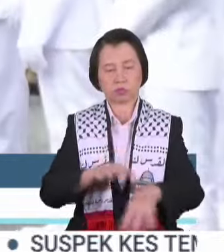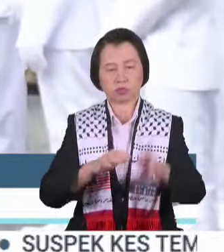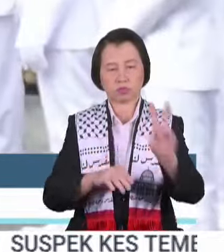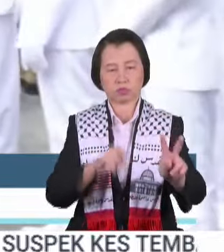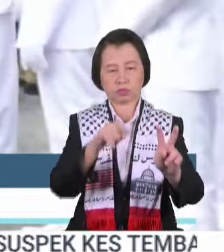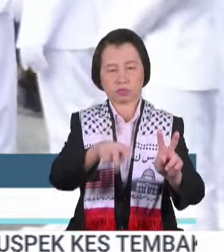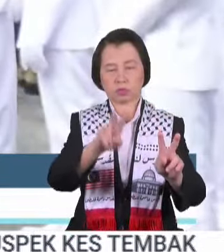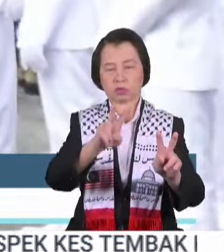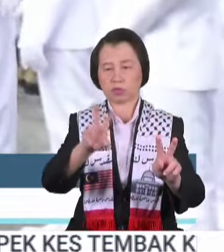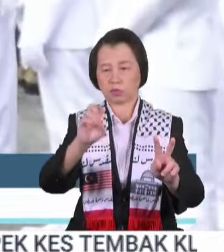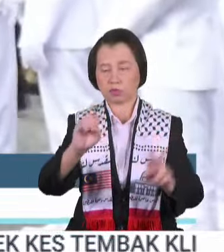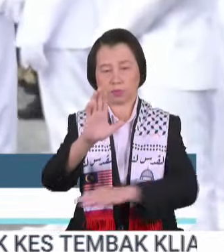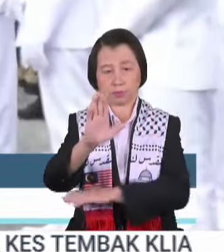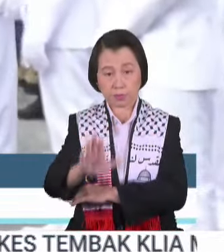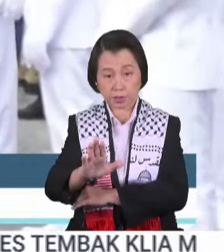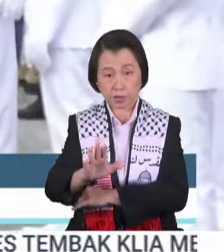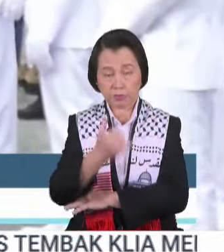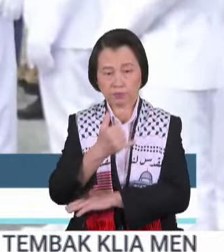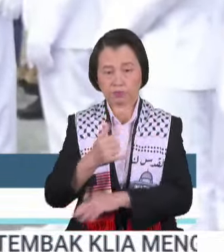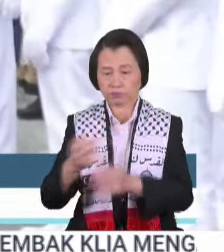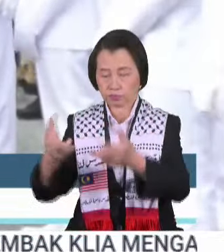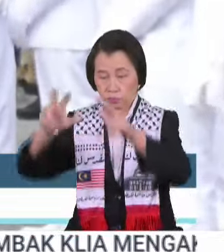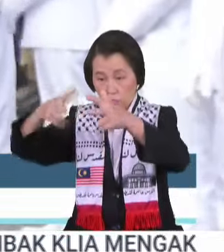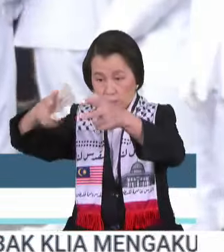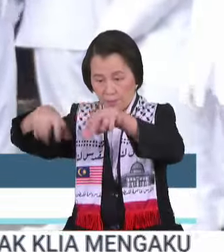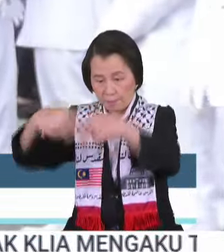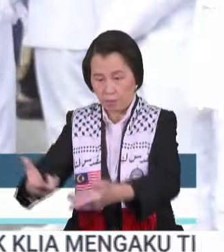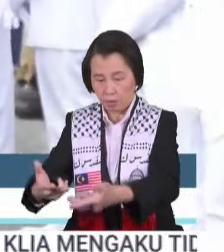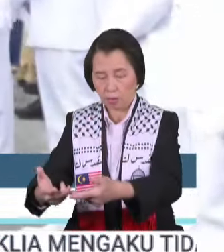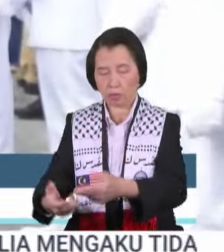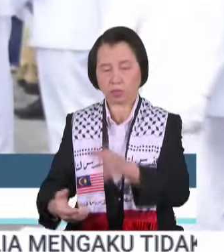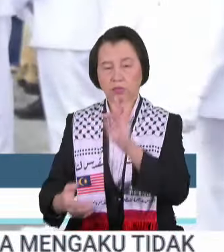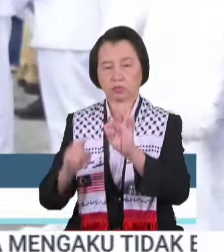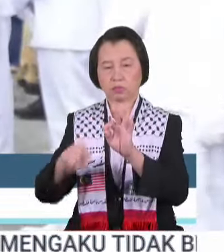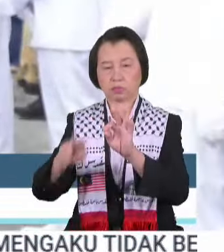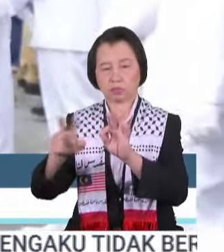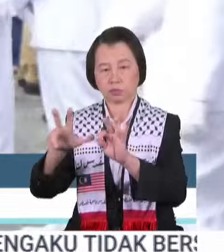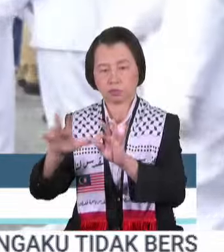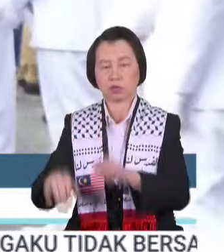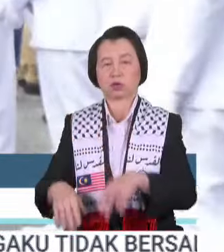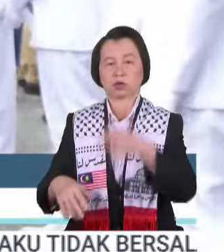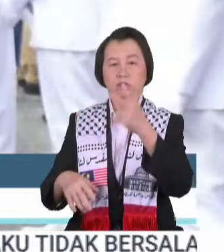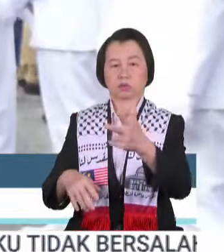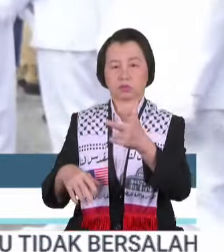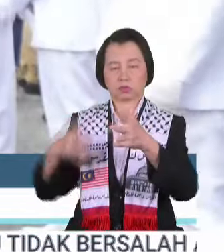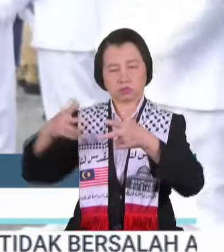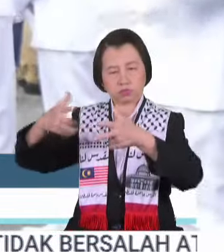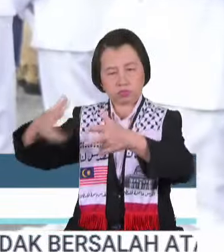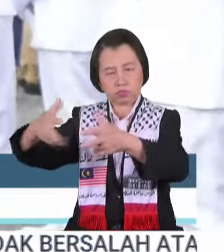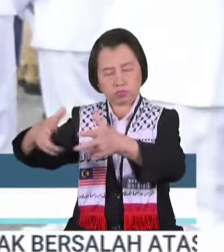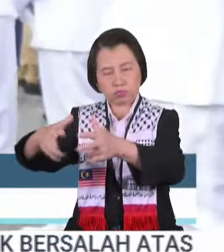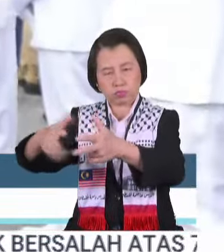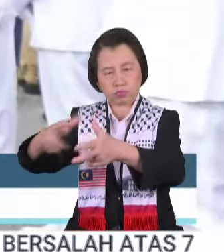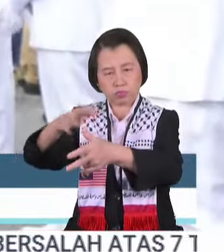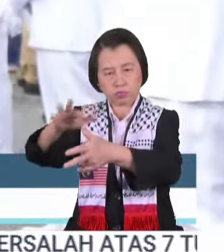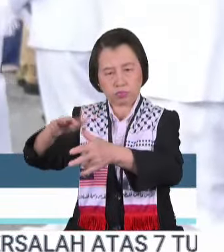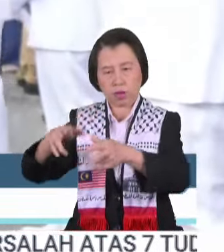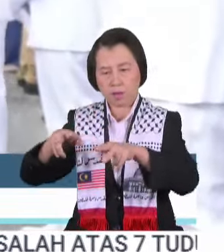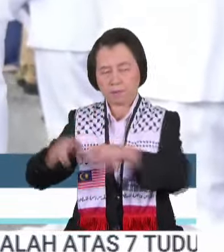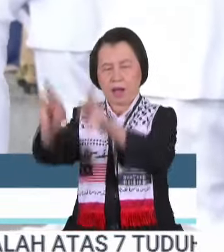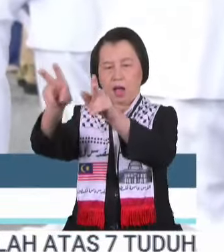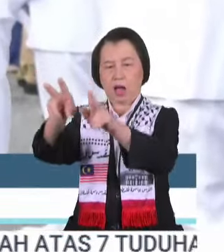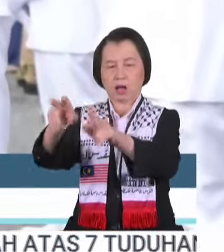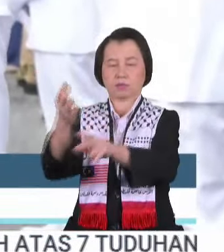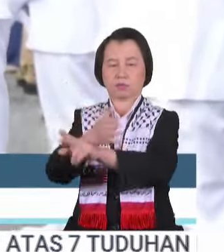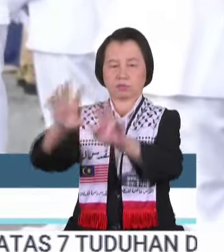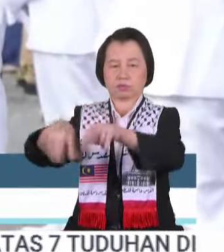minit petang tadi. Dalam naas sekitar pukul 9.30 minit pagi semalam, dua helikopter milik TLDM dipercayai bergesel